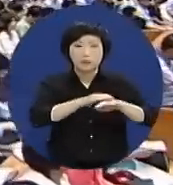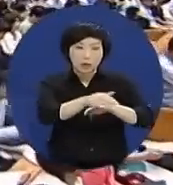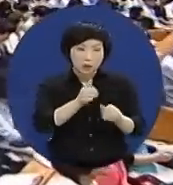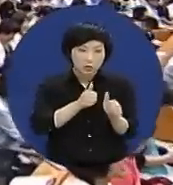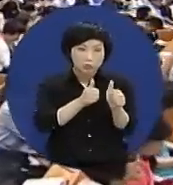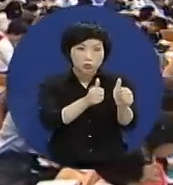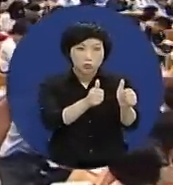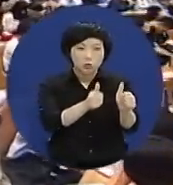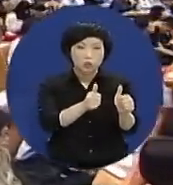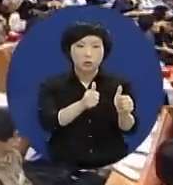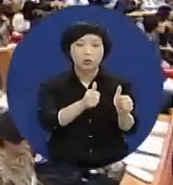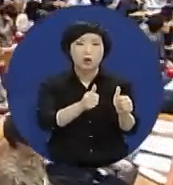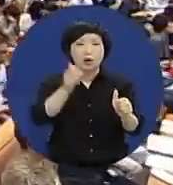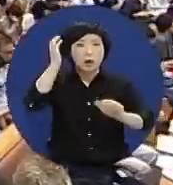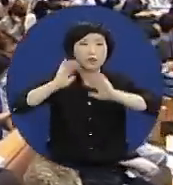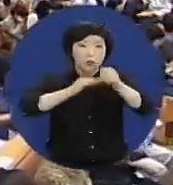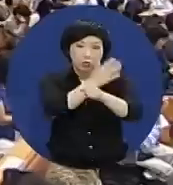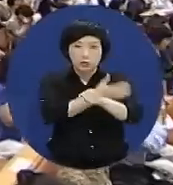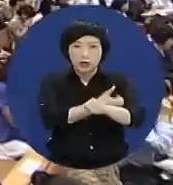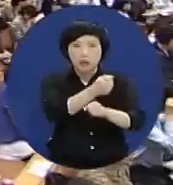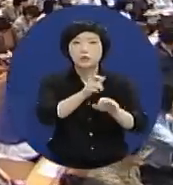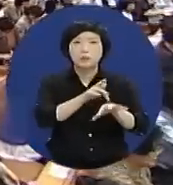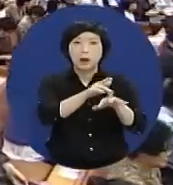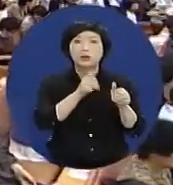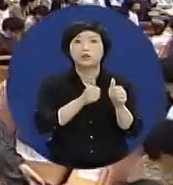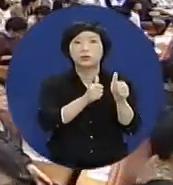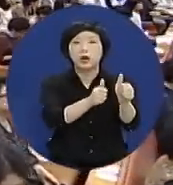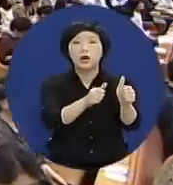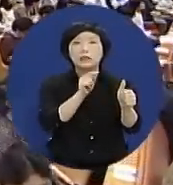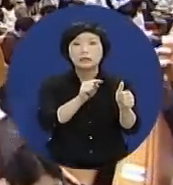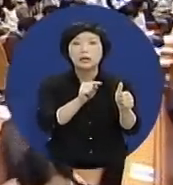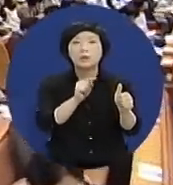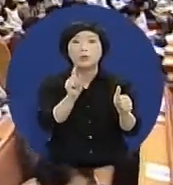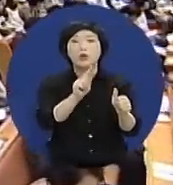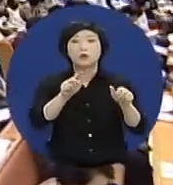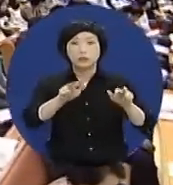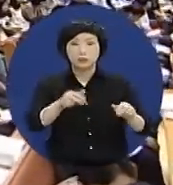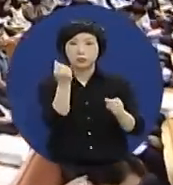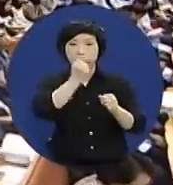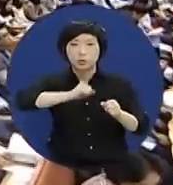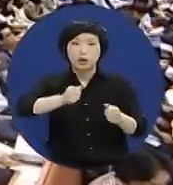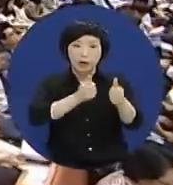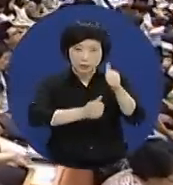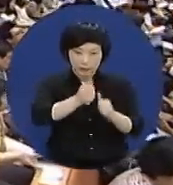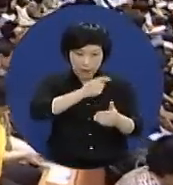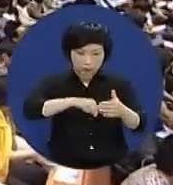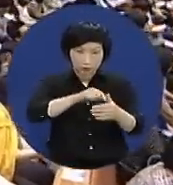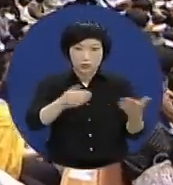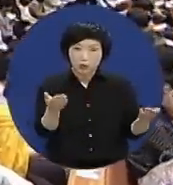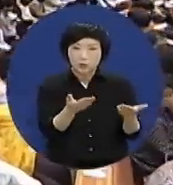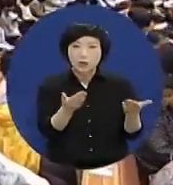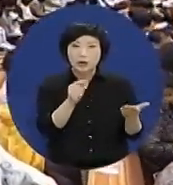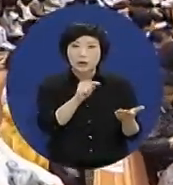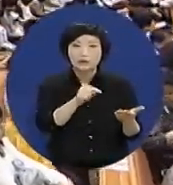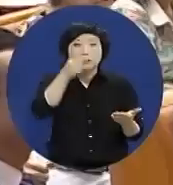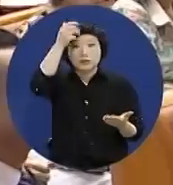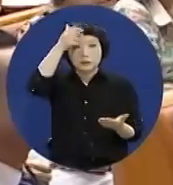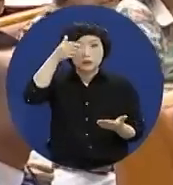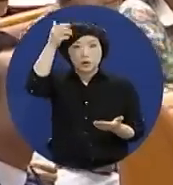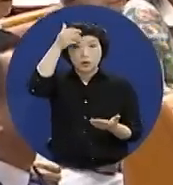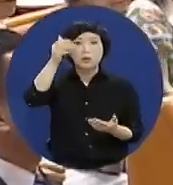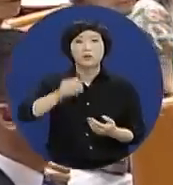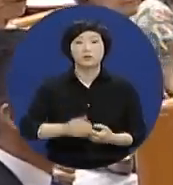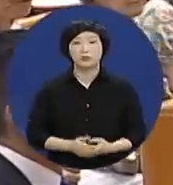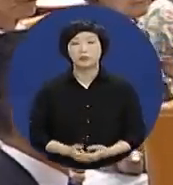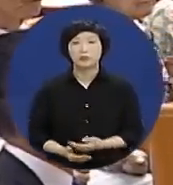らの罪の中にあってこの世の流れに従い空中の権を持つ支配者として今も風